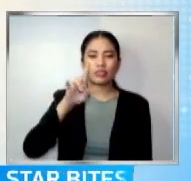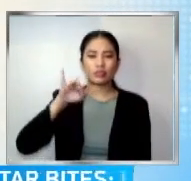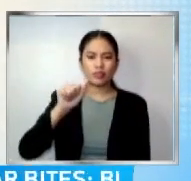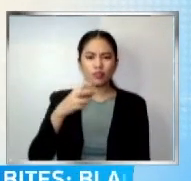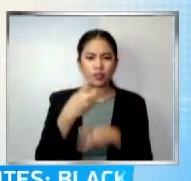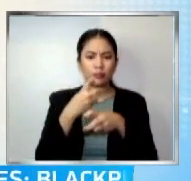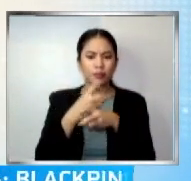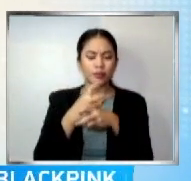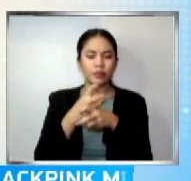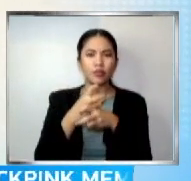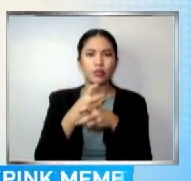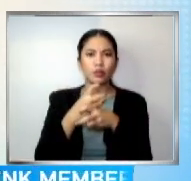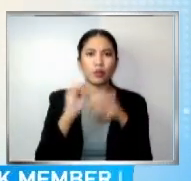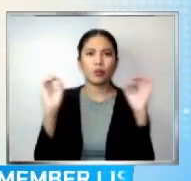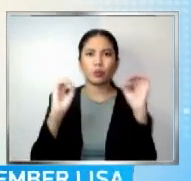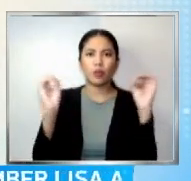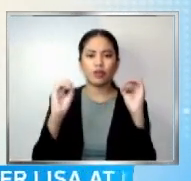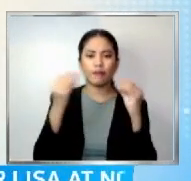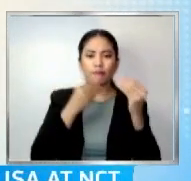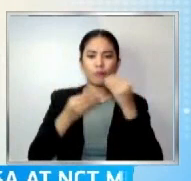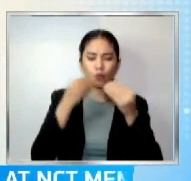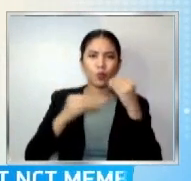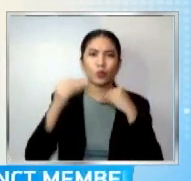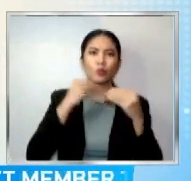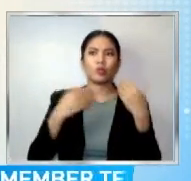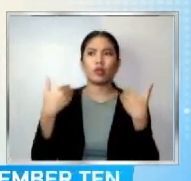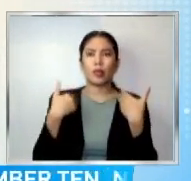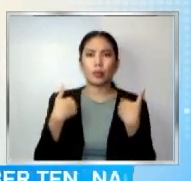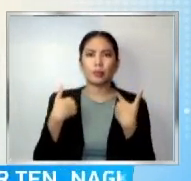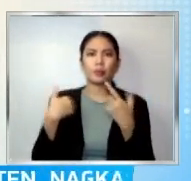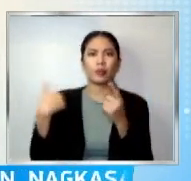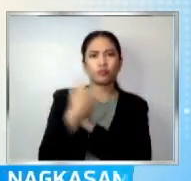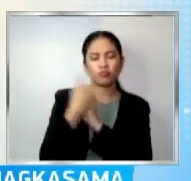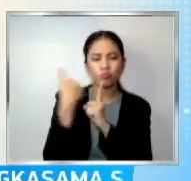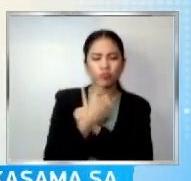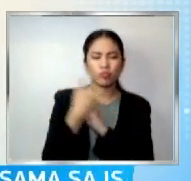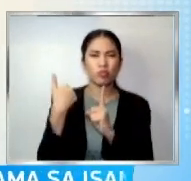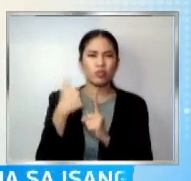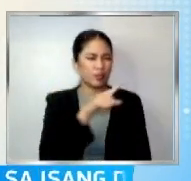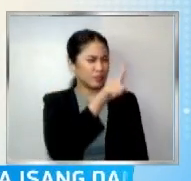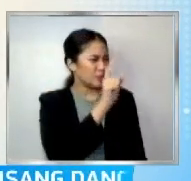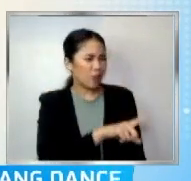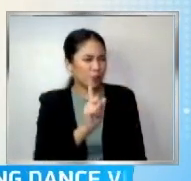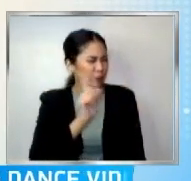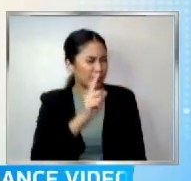po nila pinapakain ng mayo sa sinasaktan ka po nila. Ganun. Anong klaseng banana kit?